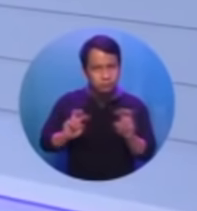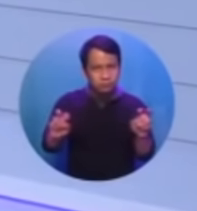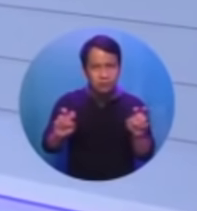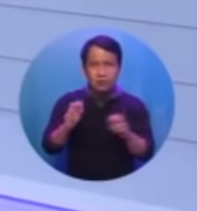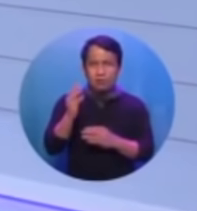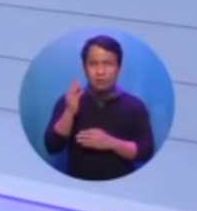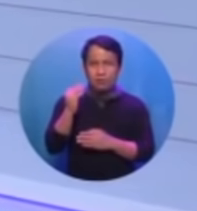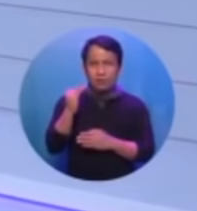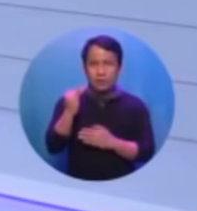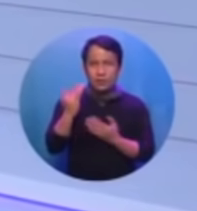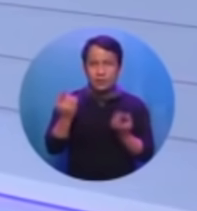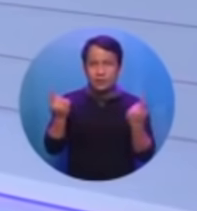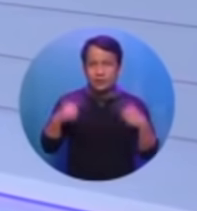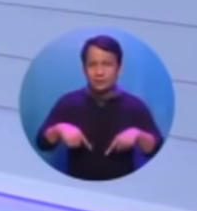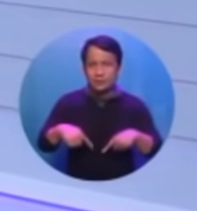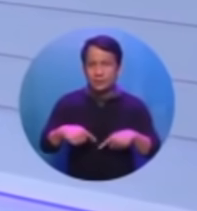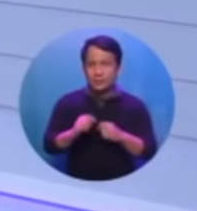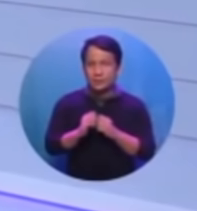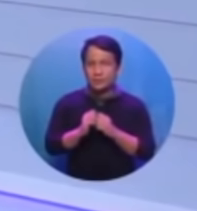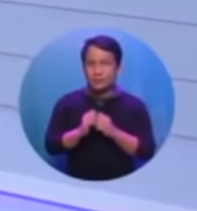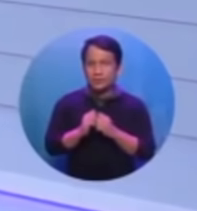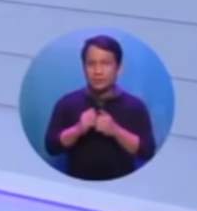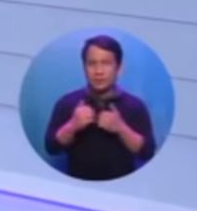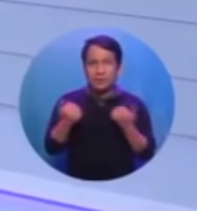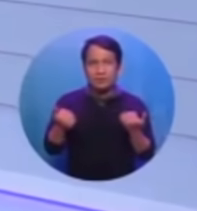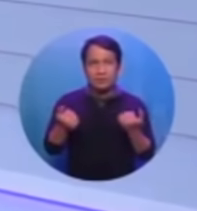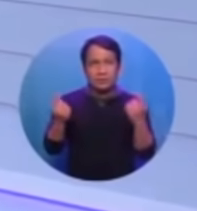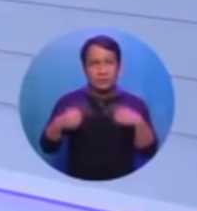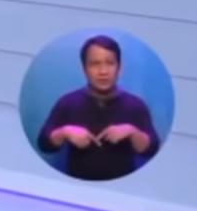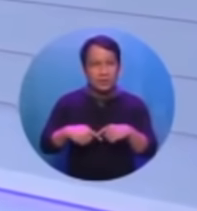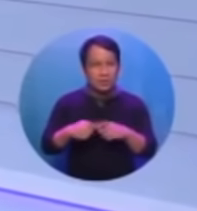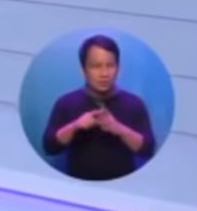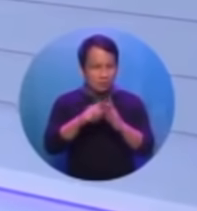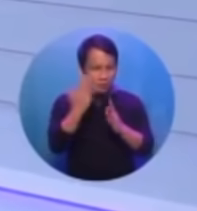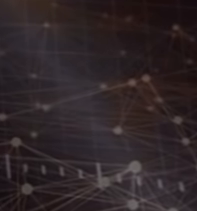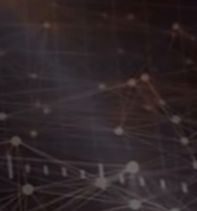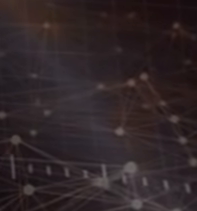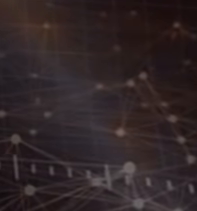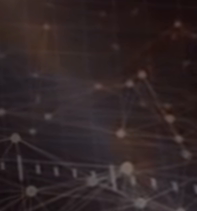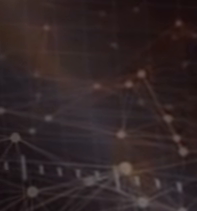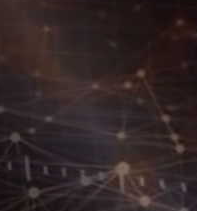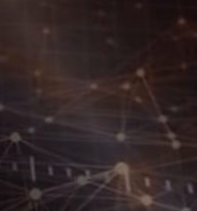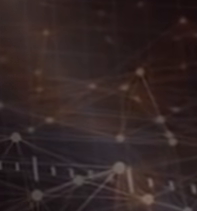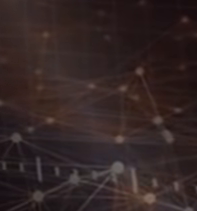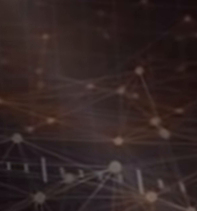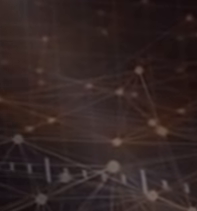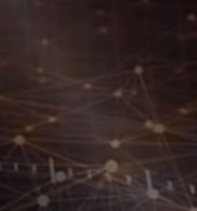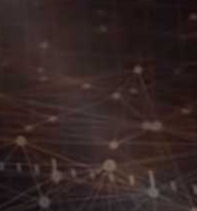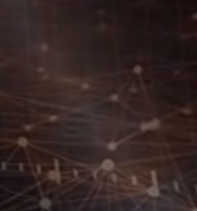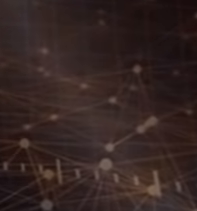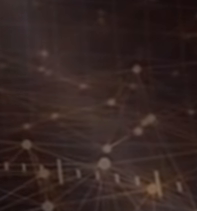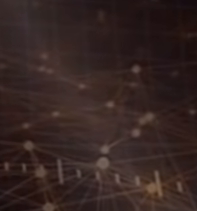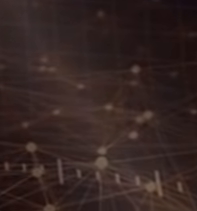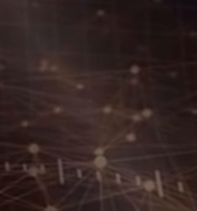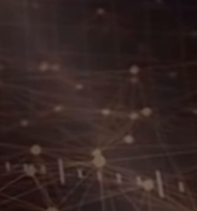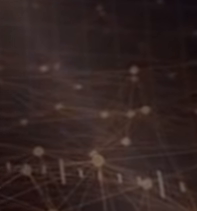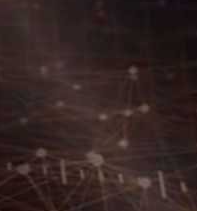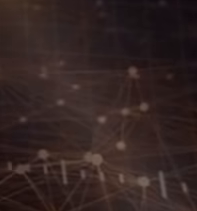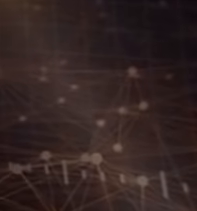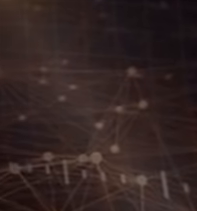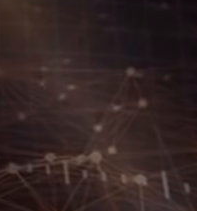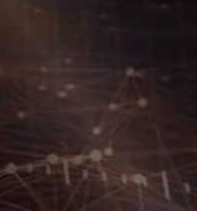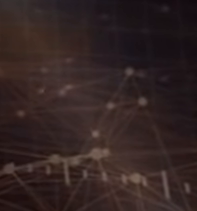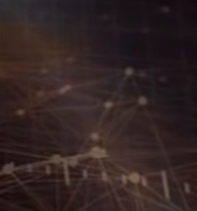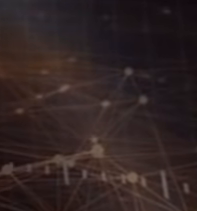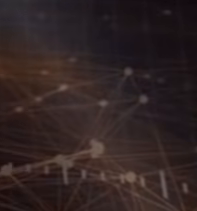nangyari ang nangyari? How did it happen? Ano po yung pinagsimulan? Sino po itong pulis na ito? Alamin po natin yung